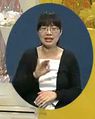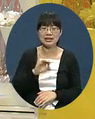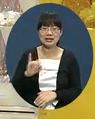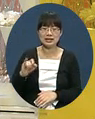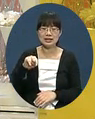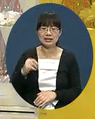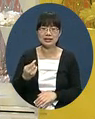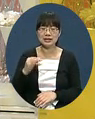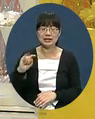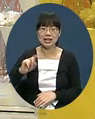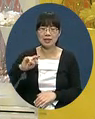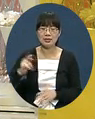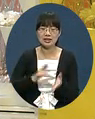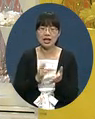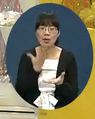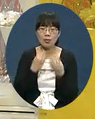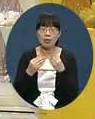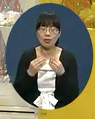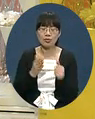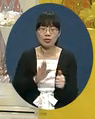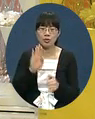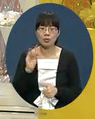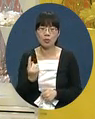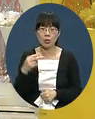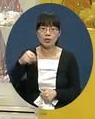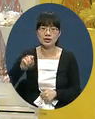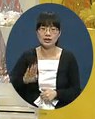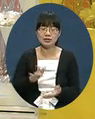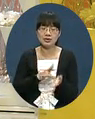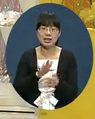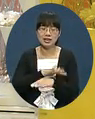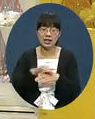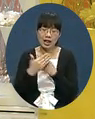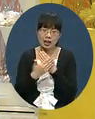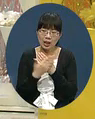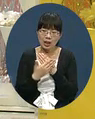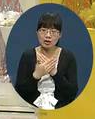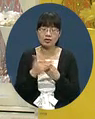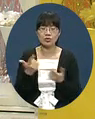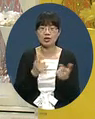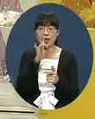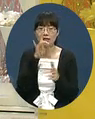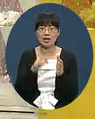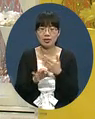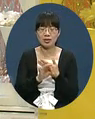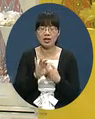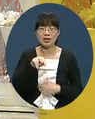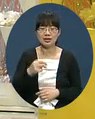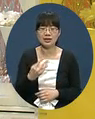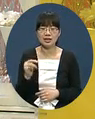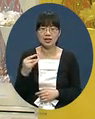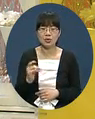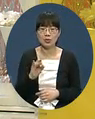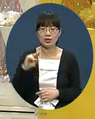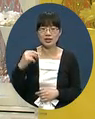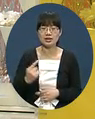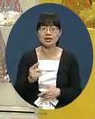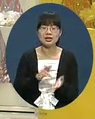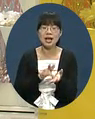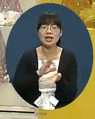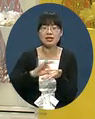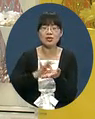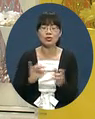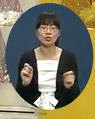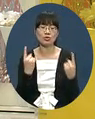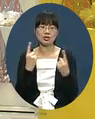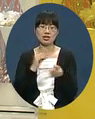주시고 그 보습제 잘 발라 주시고 그걸로 잘 조절이 안 되면은 이제 스테로이드 사용도 같이 병용하면서 하시면 될